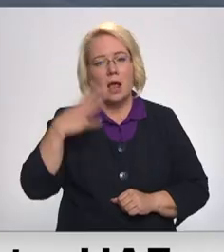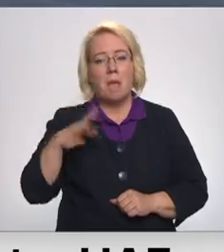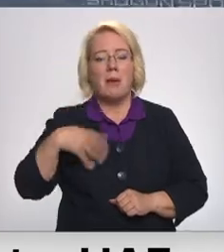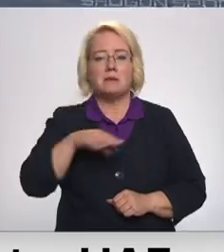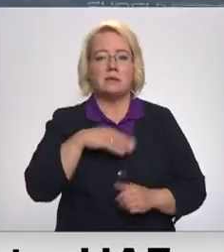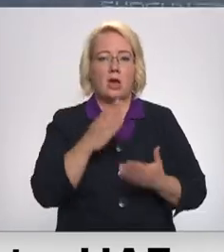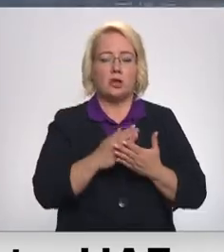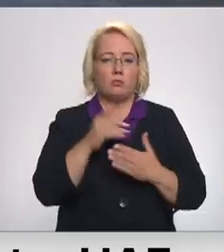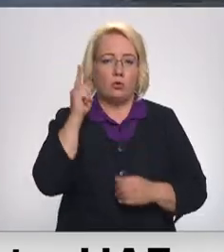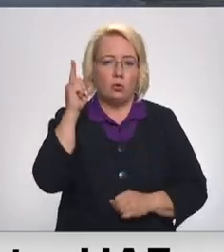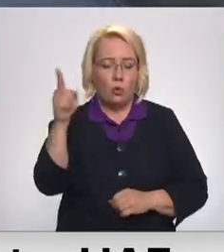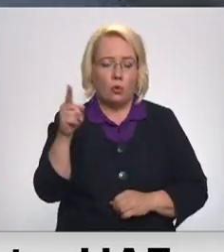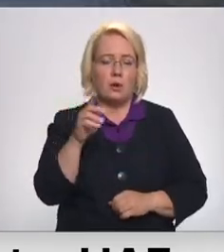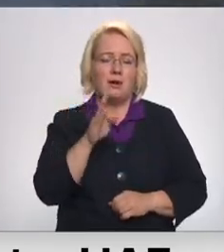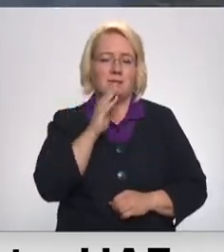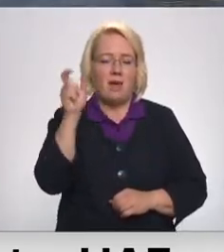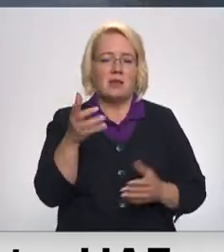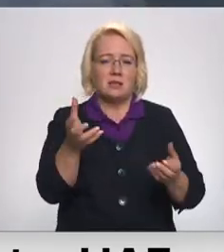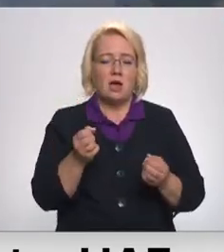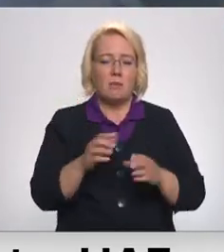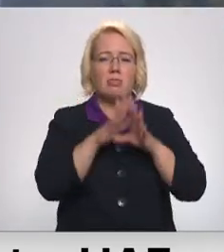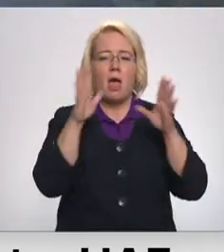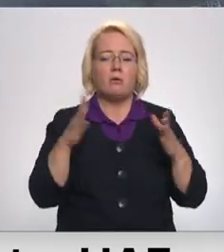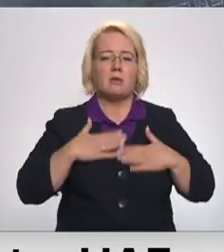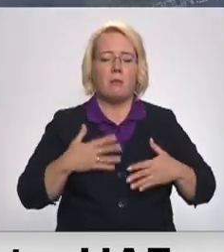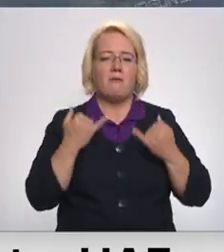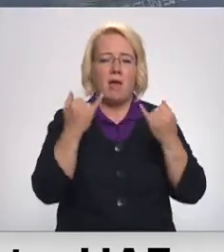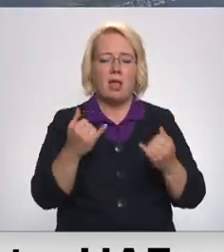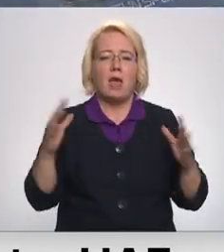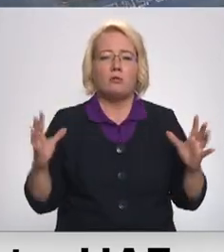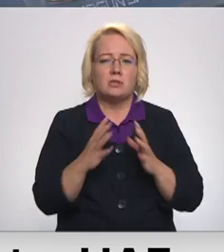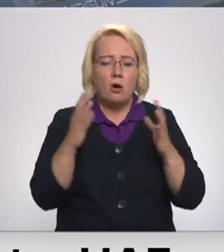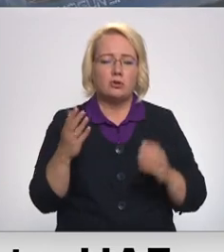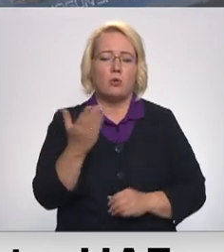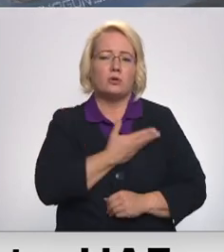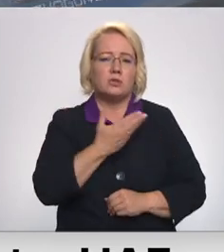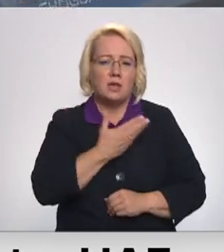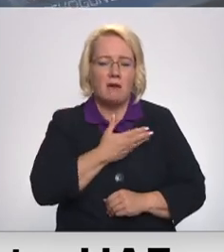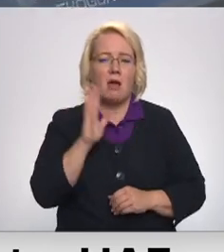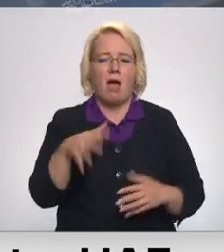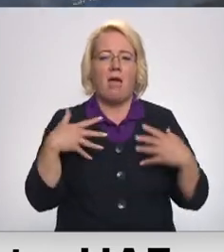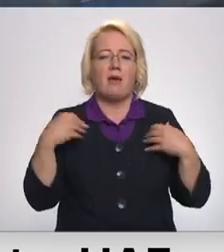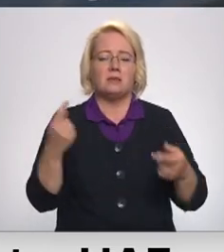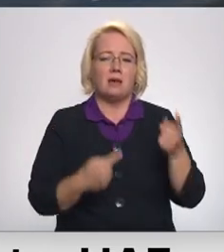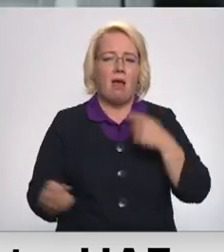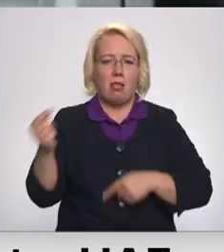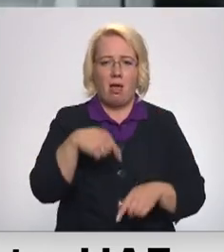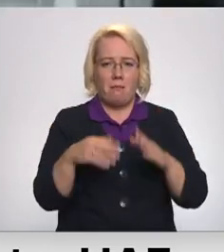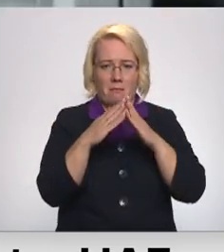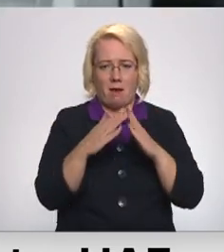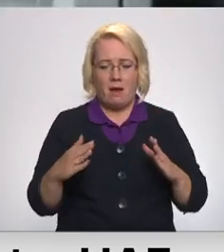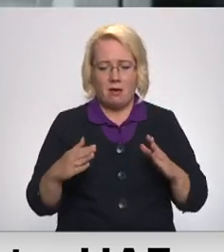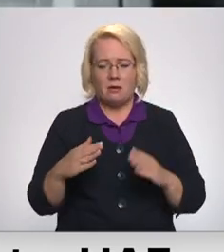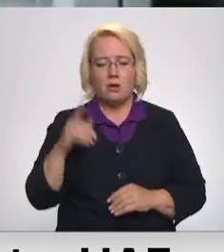tur. Sarmīte saņēmusi daudz labu vēlējumu. Lai es saudzēju sevi un dzīvi un vienā gabalā atbraucu atpakaļ uz mājām.